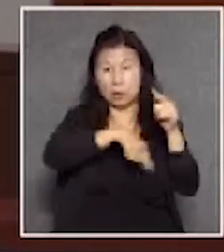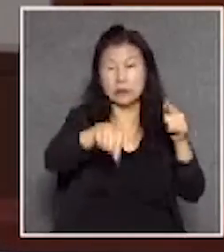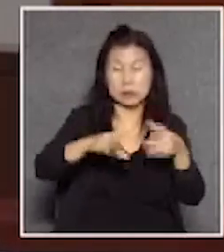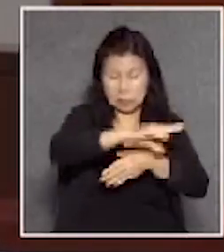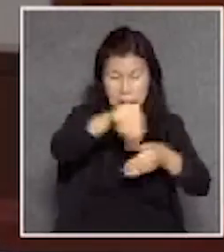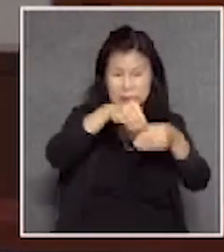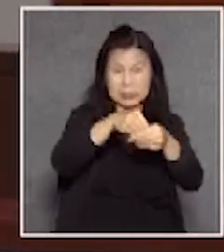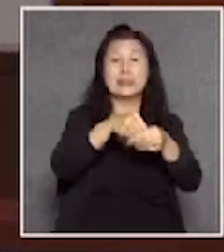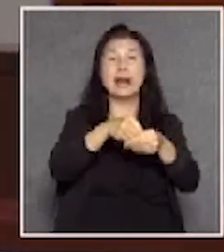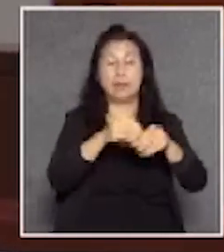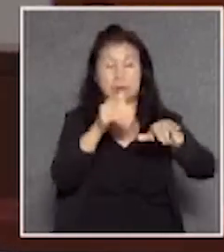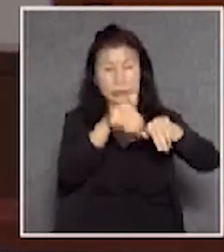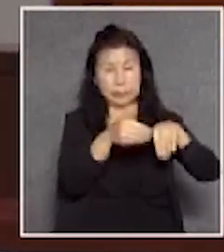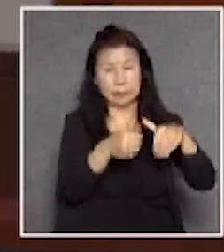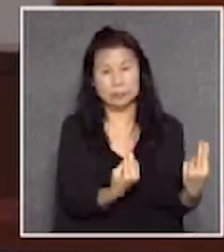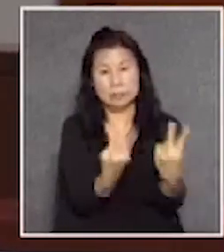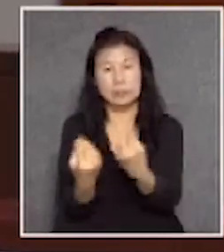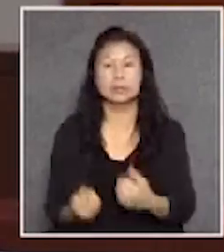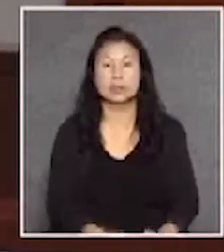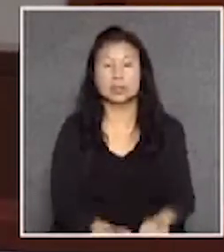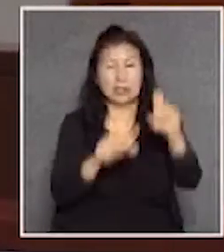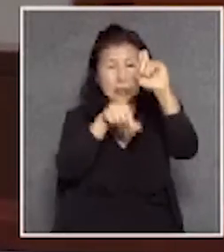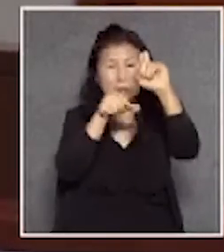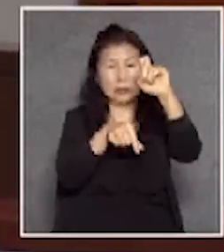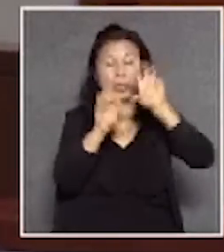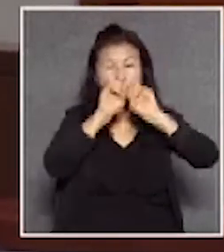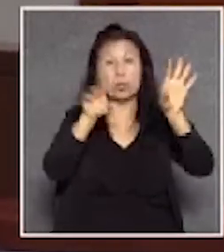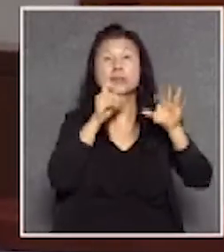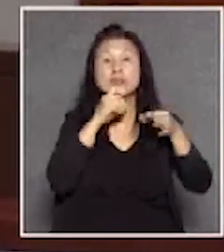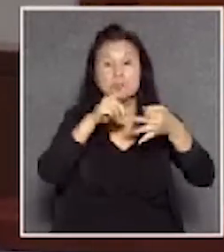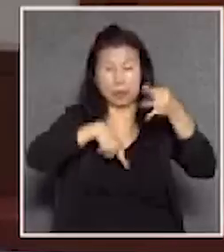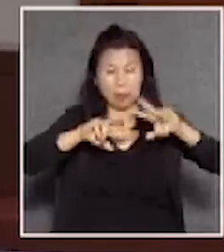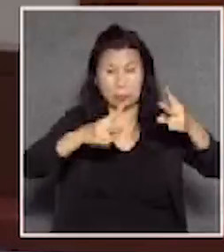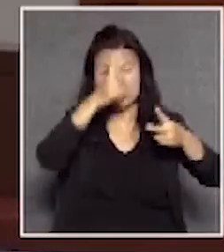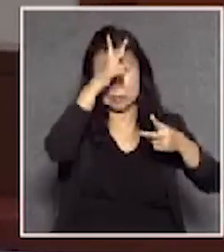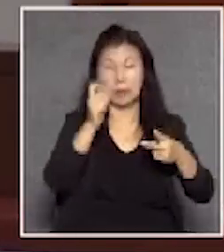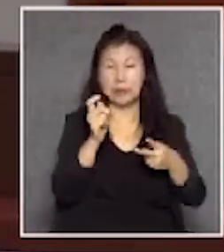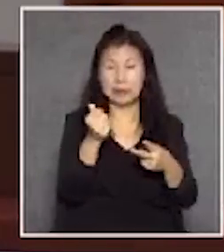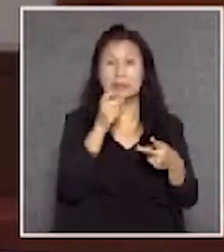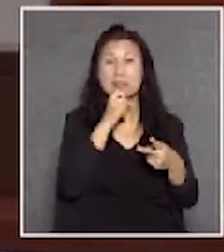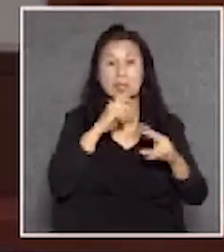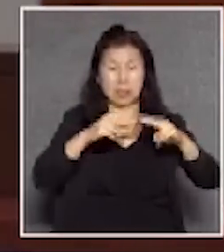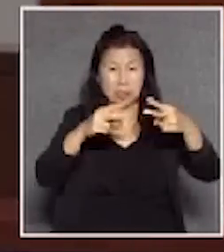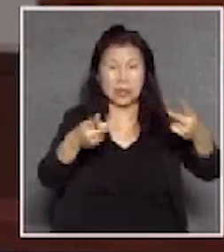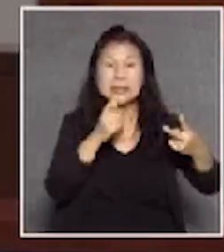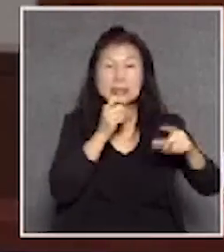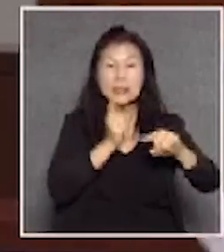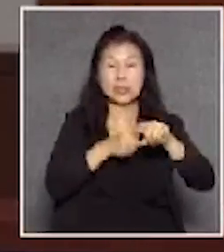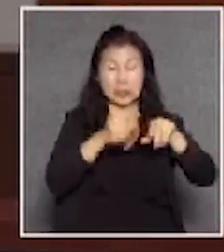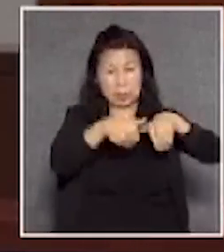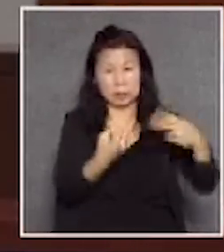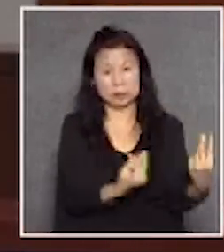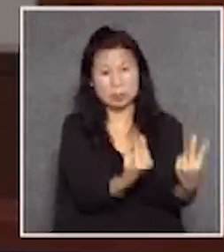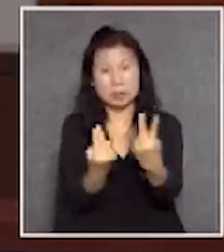野公園的範圍。九月初，發展局局長陳茂波在網誌質疑發展郊野公園是否完